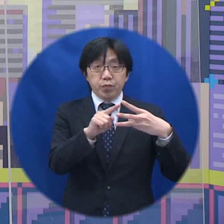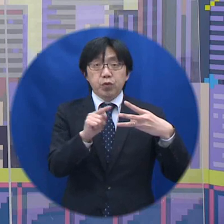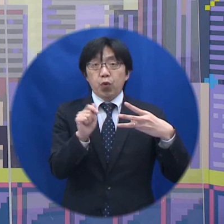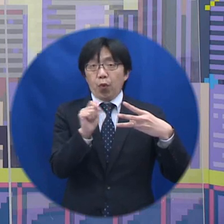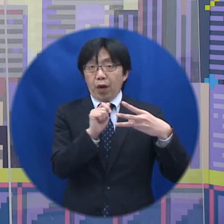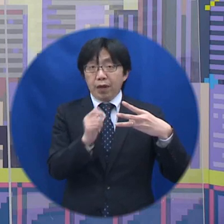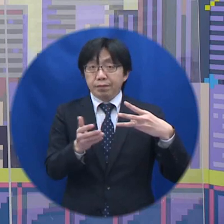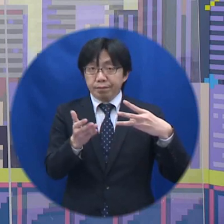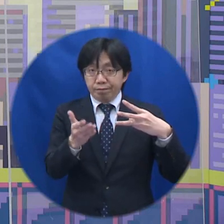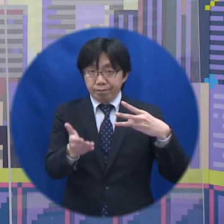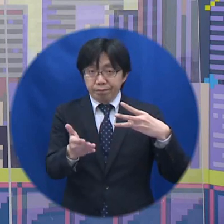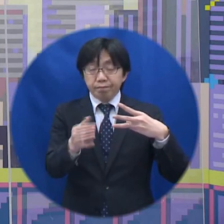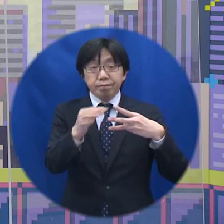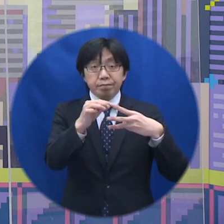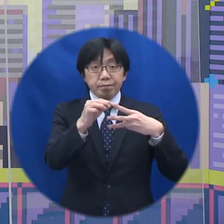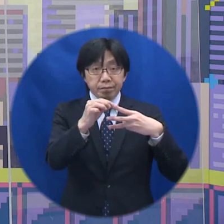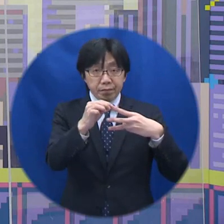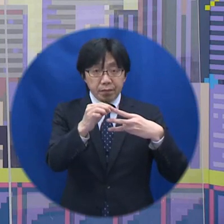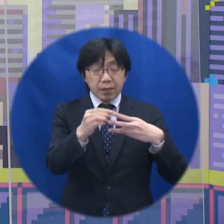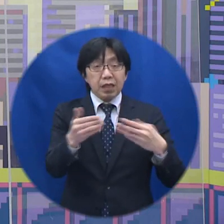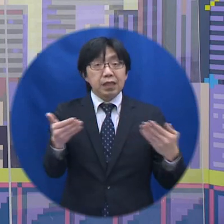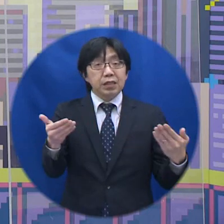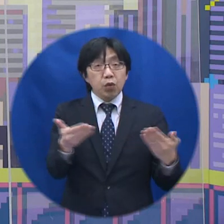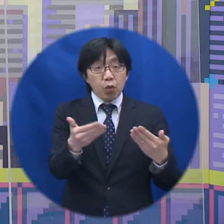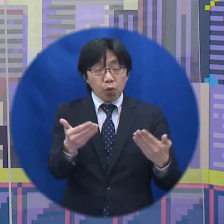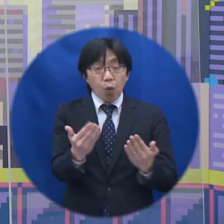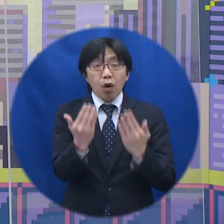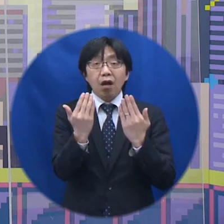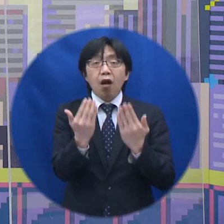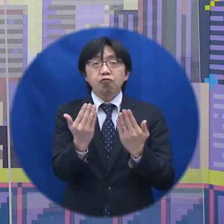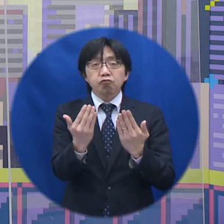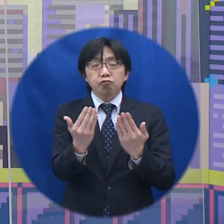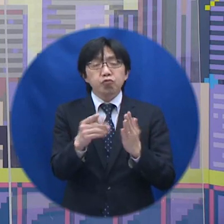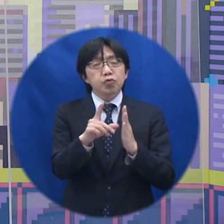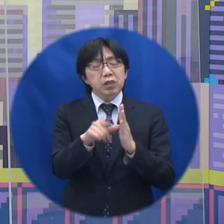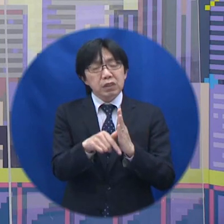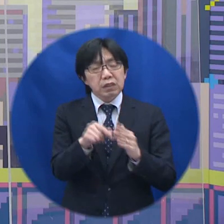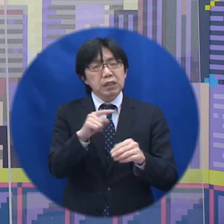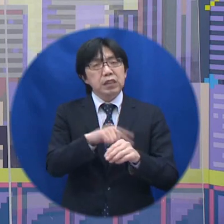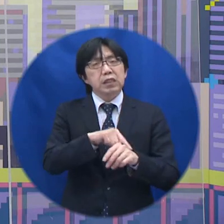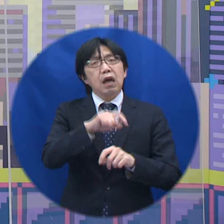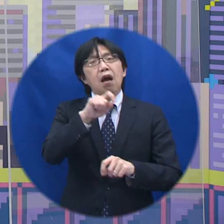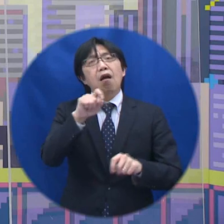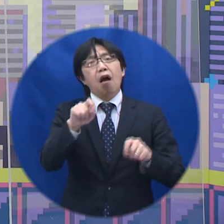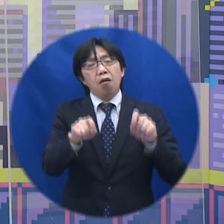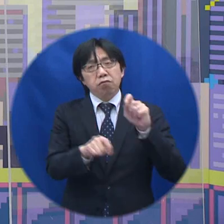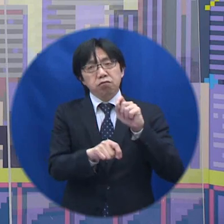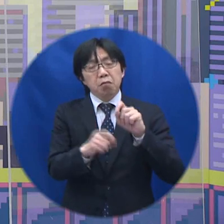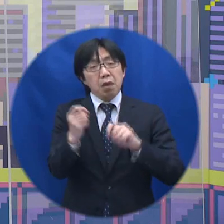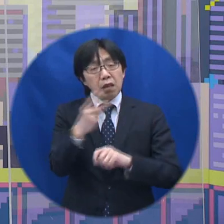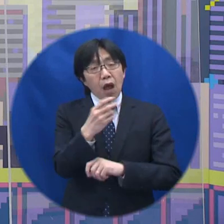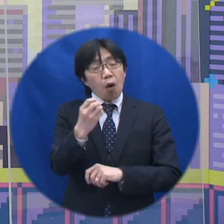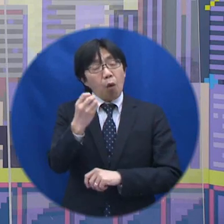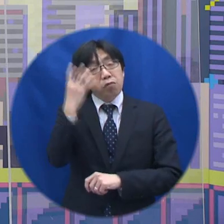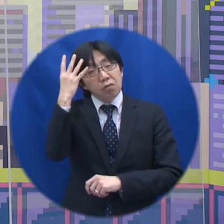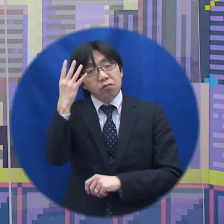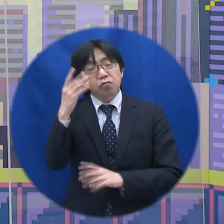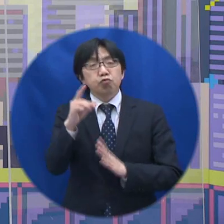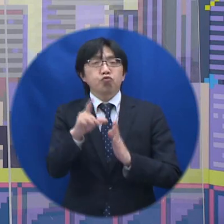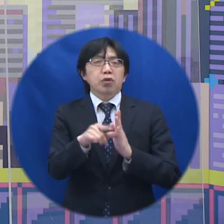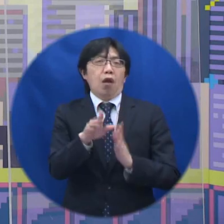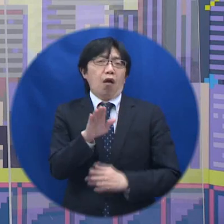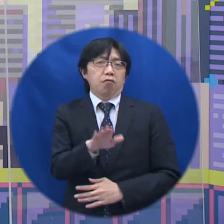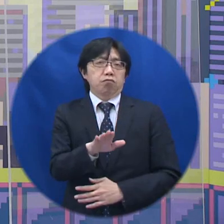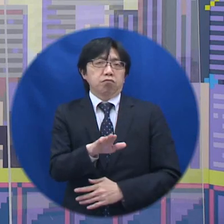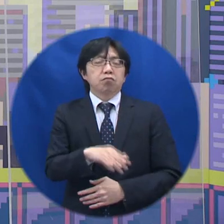。 はい、1つ目は仕事や学習に時間がかかったり忘れてしまうことがあるということです